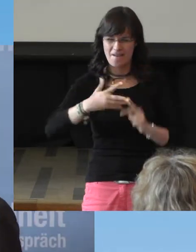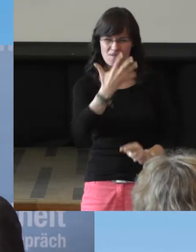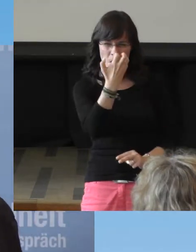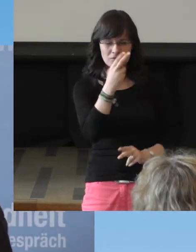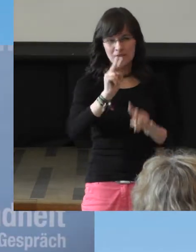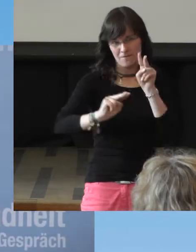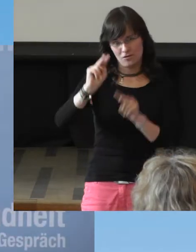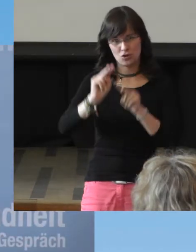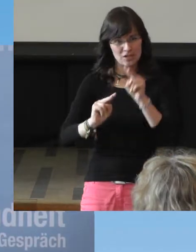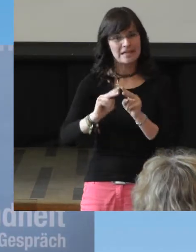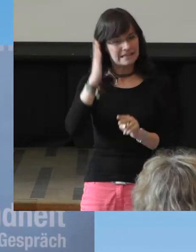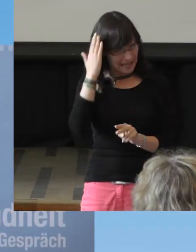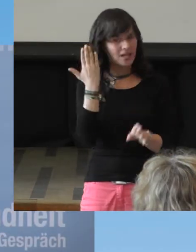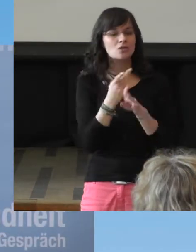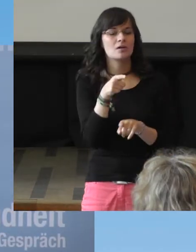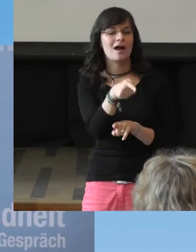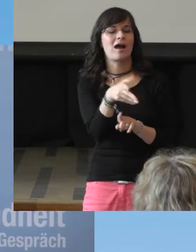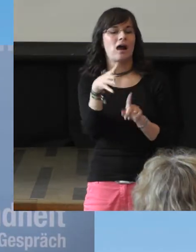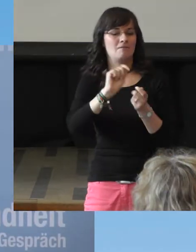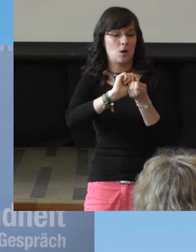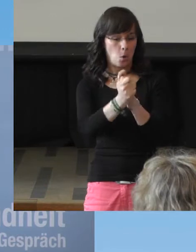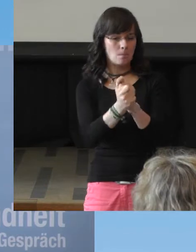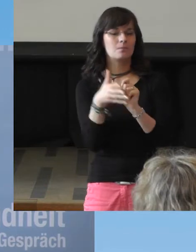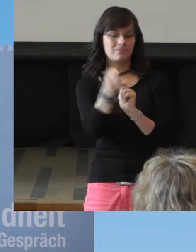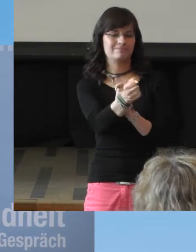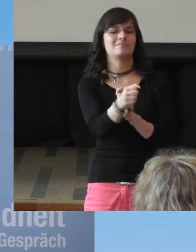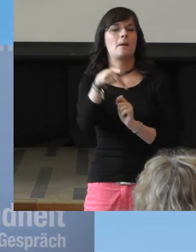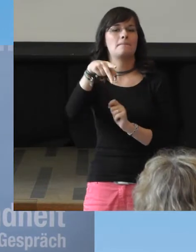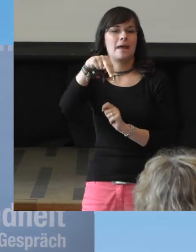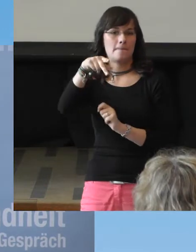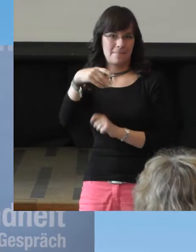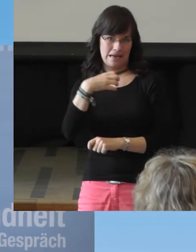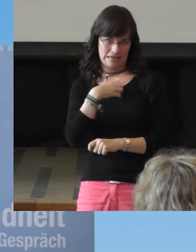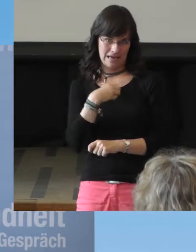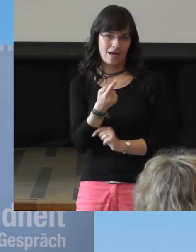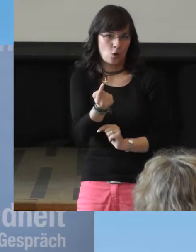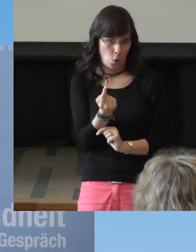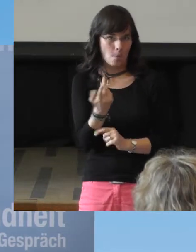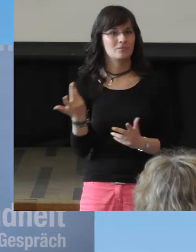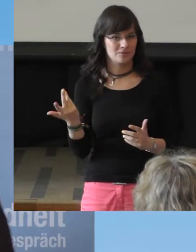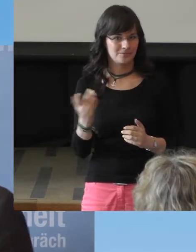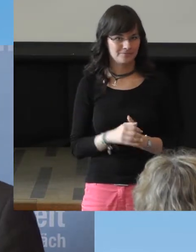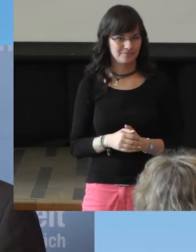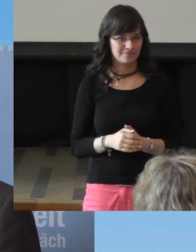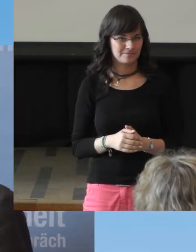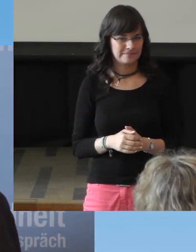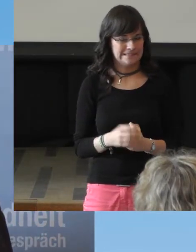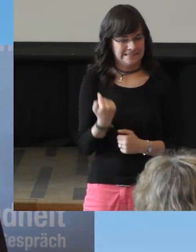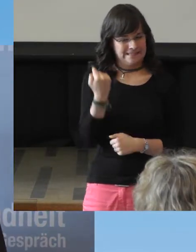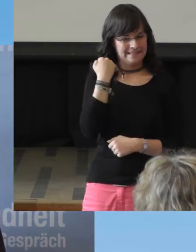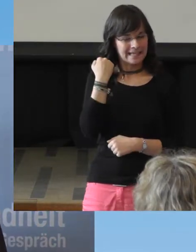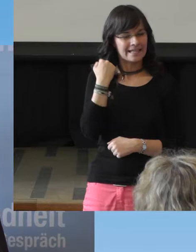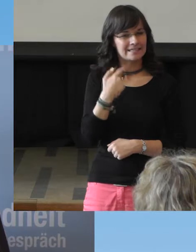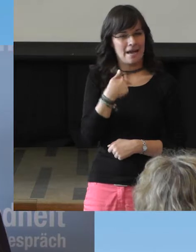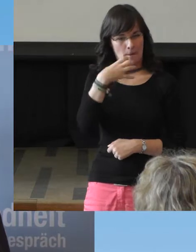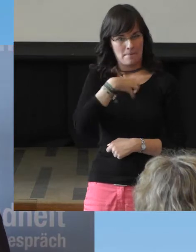sind es nochmal deutlich mehr, deren Veränderung zu einer Polyneuropathie führen kann. Ich habe gerade gestern einen Patienten,